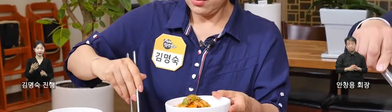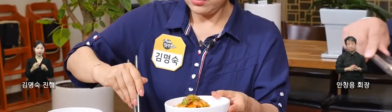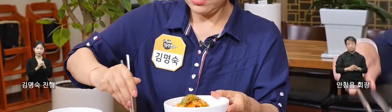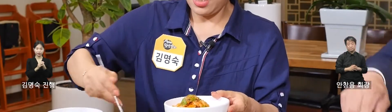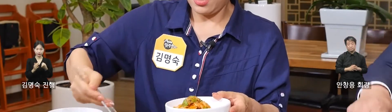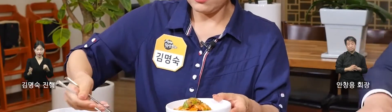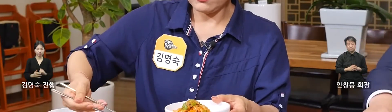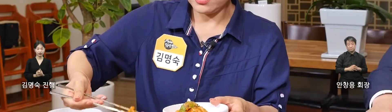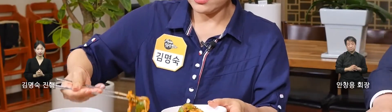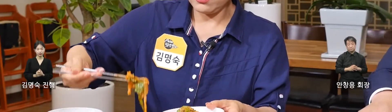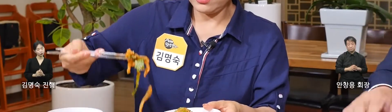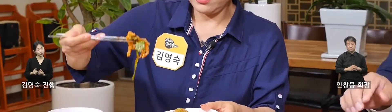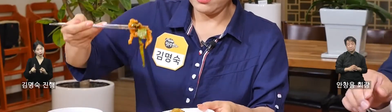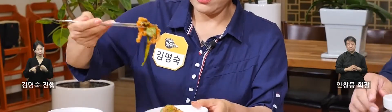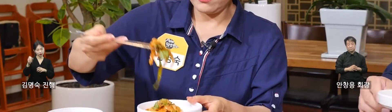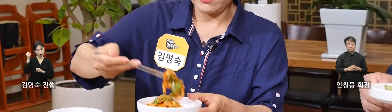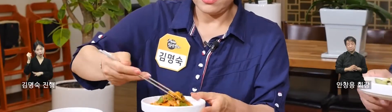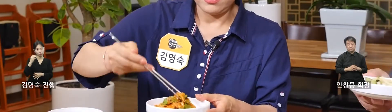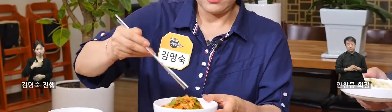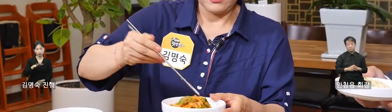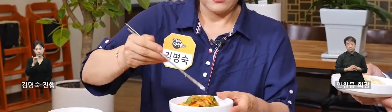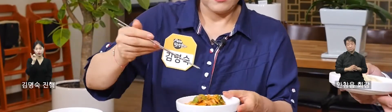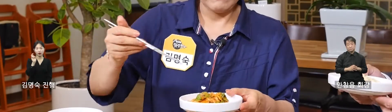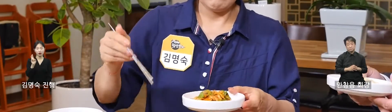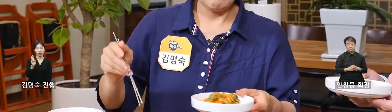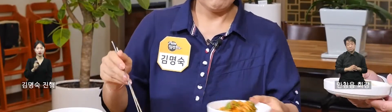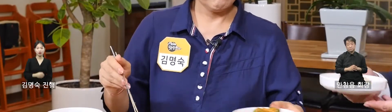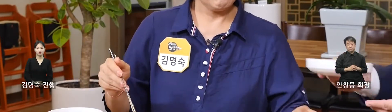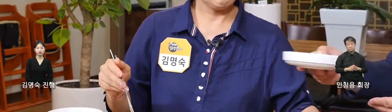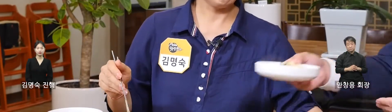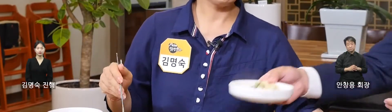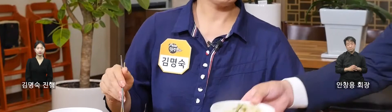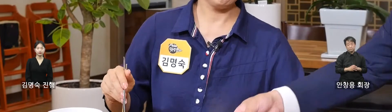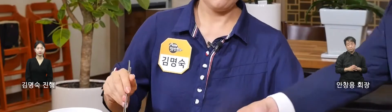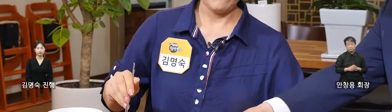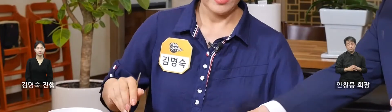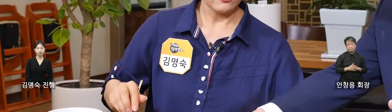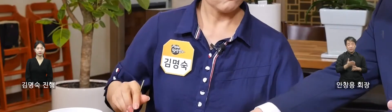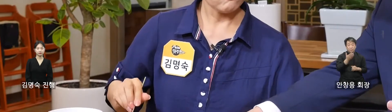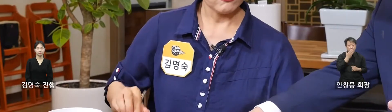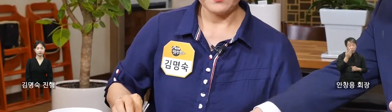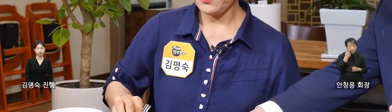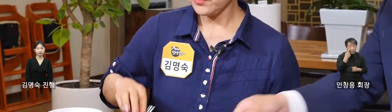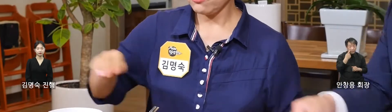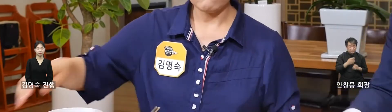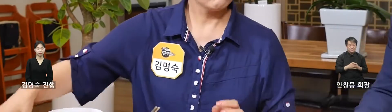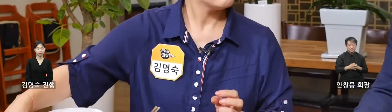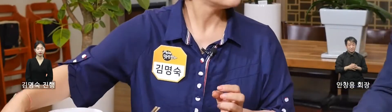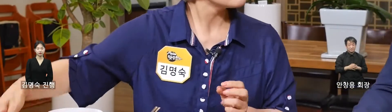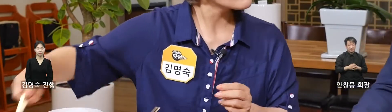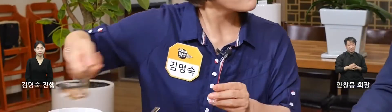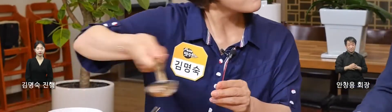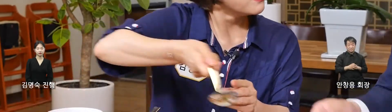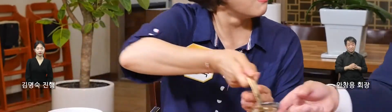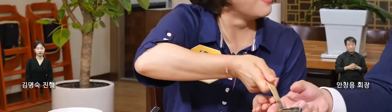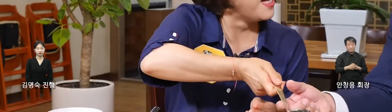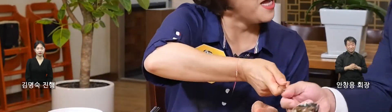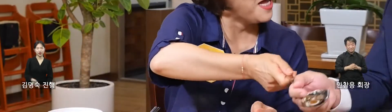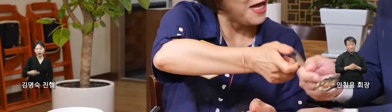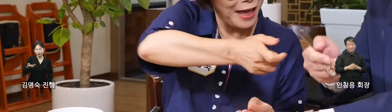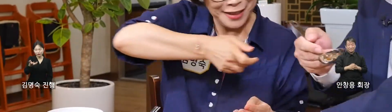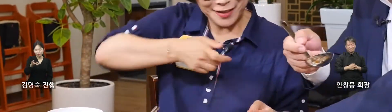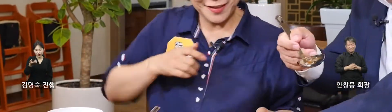웬만한 거는 다 알고 계실 것 같아요. 이거 한번 드셔보세요. 국물도 좀.